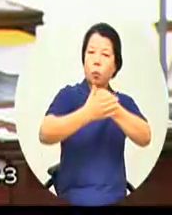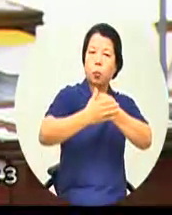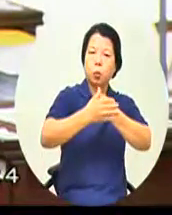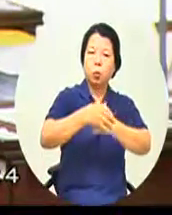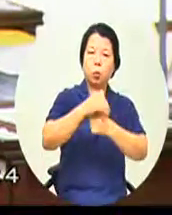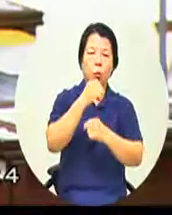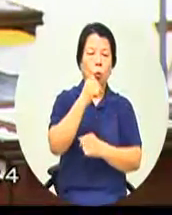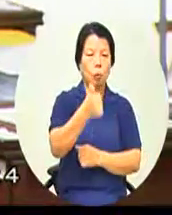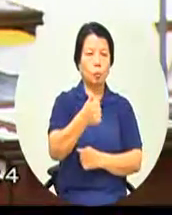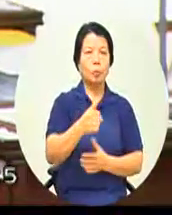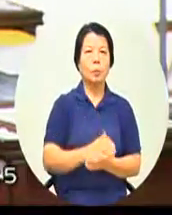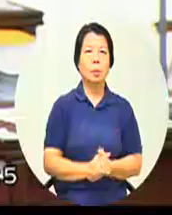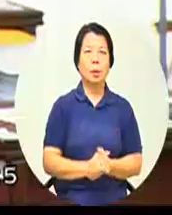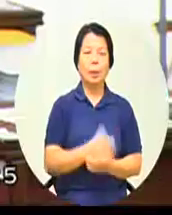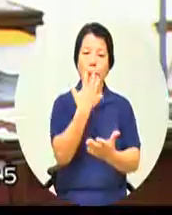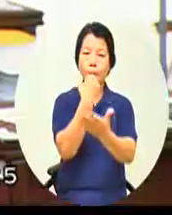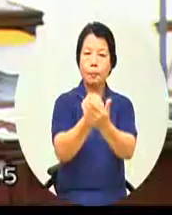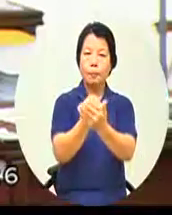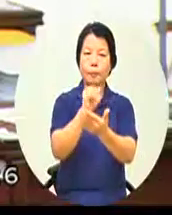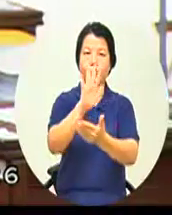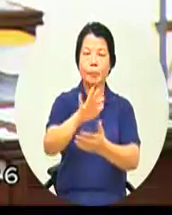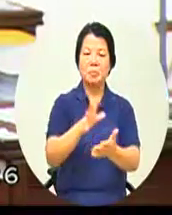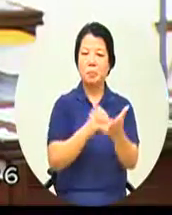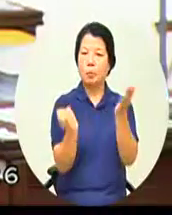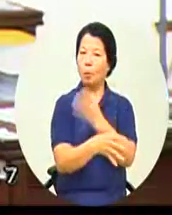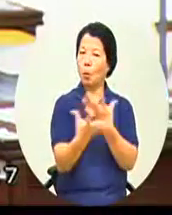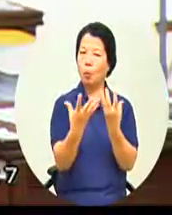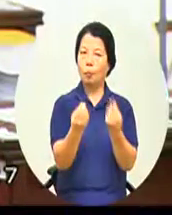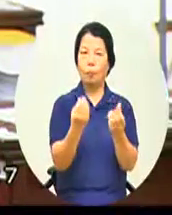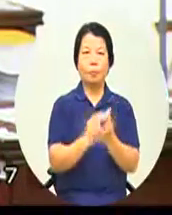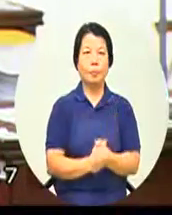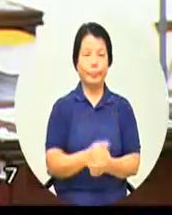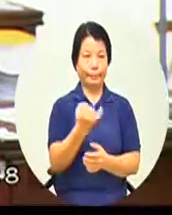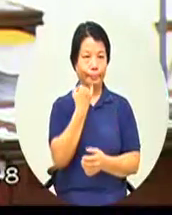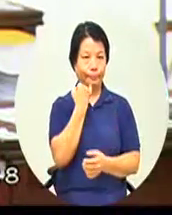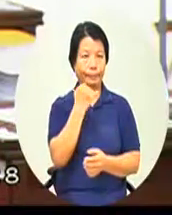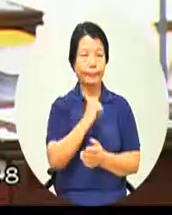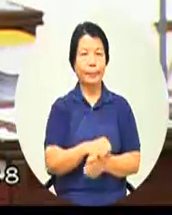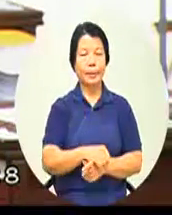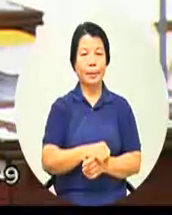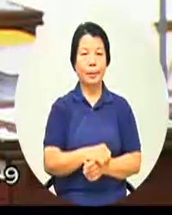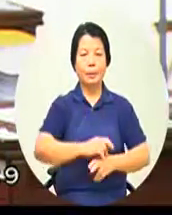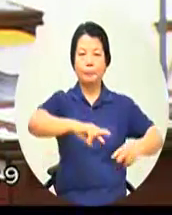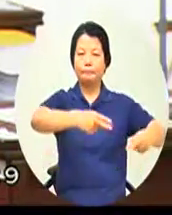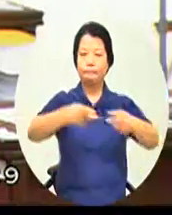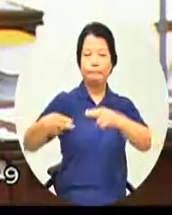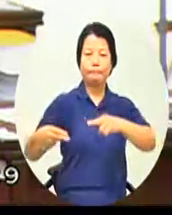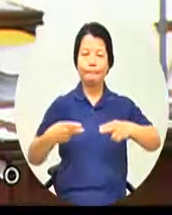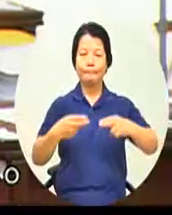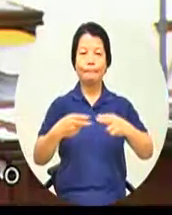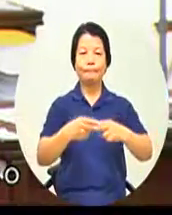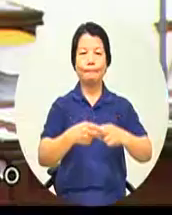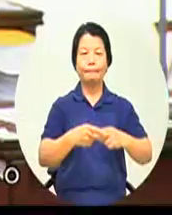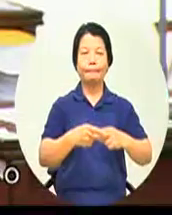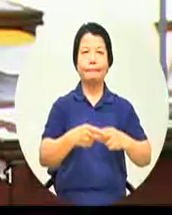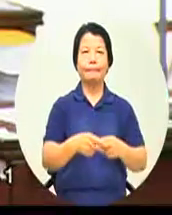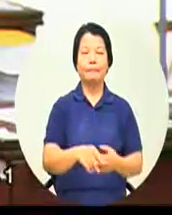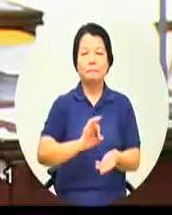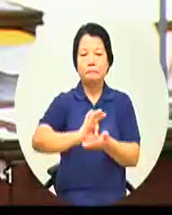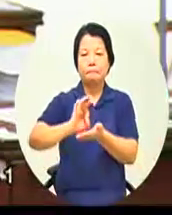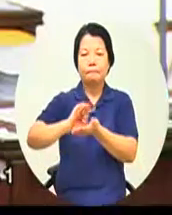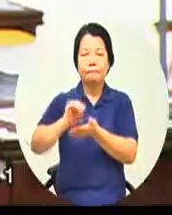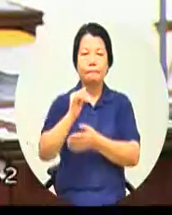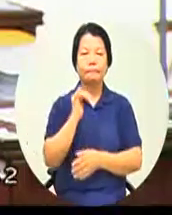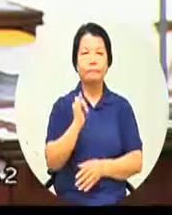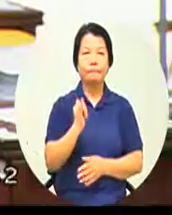能够留下来不拆掉的，对不对？哎，当过来这另外一个方面的这个运作的，对不对？我是感觉讲，这难得可贵了。